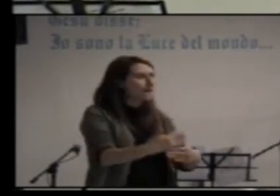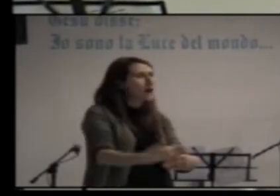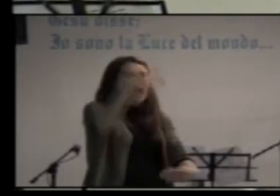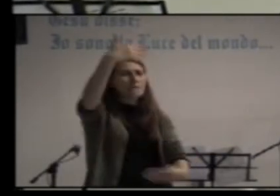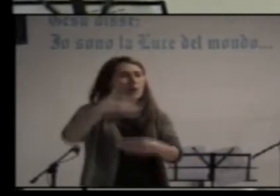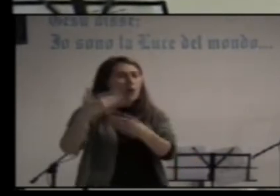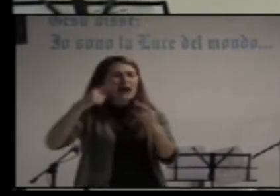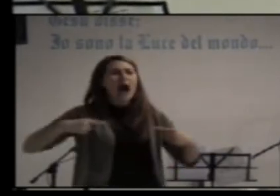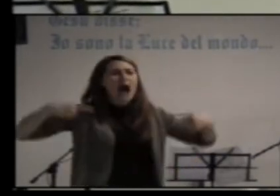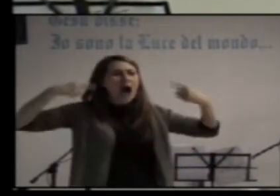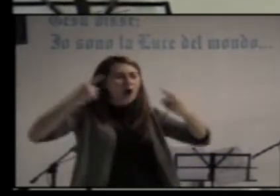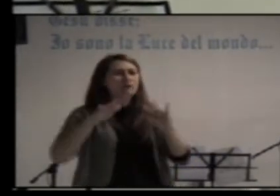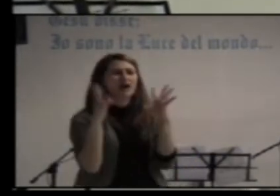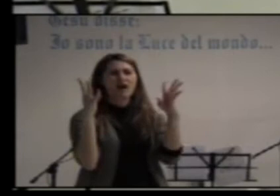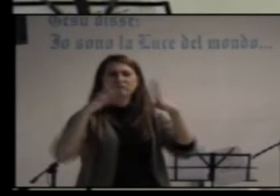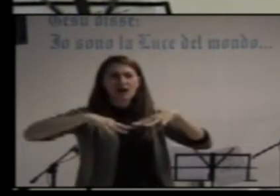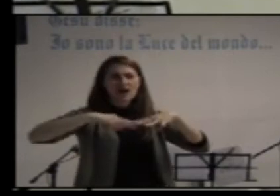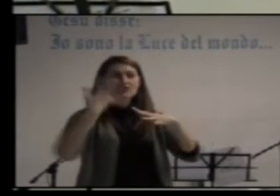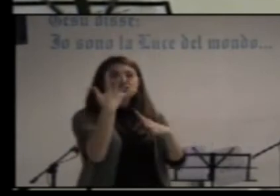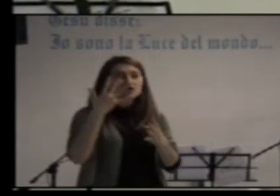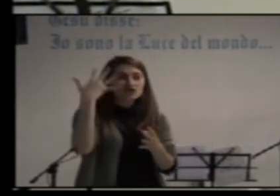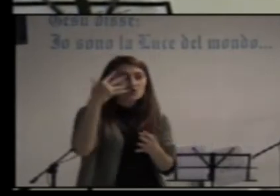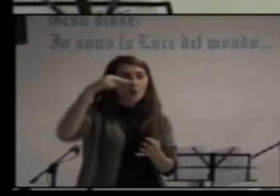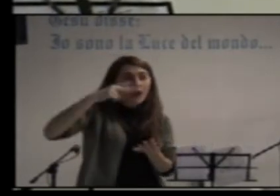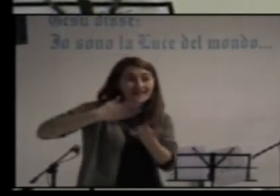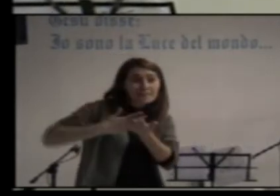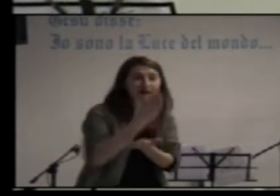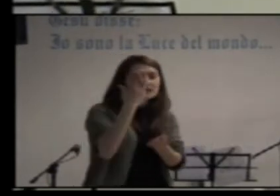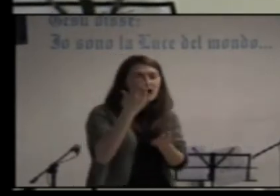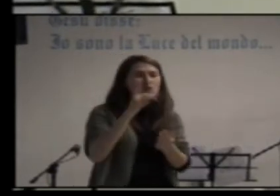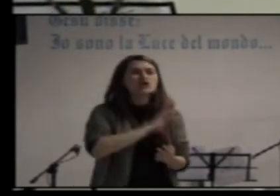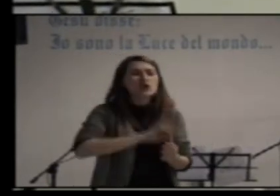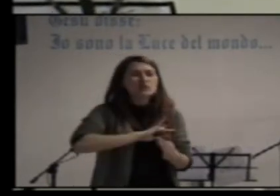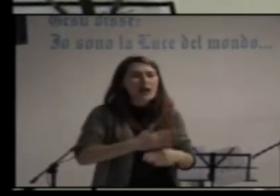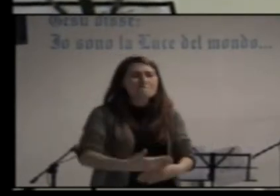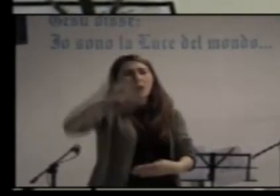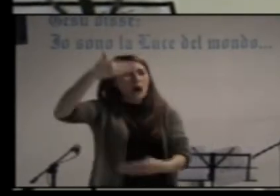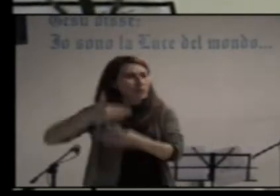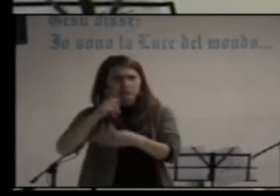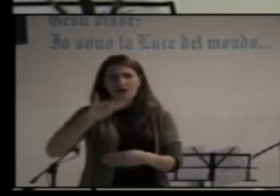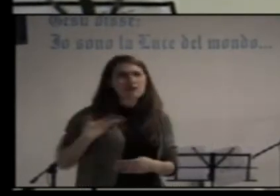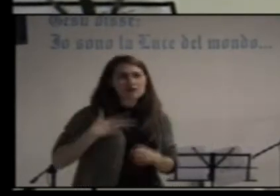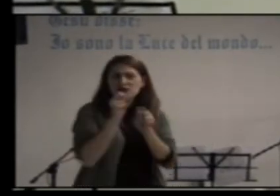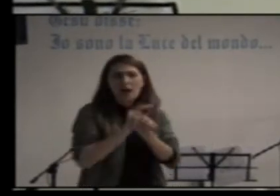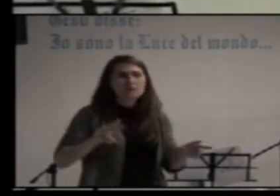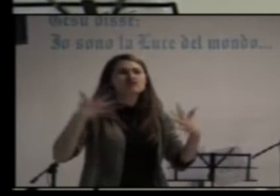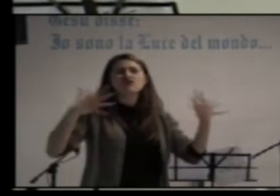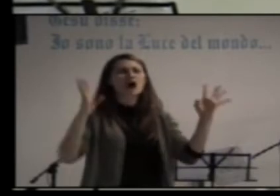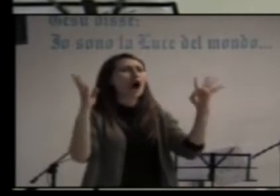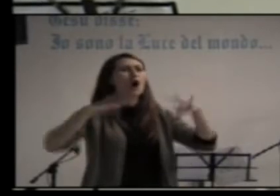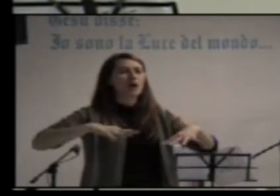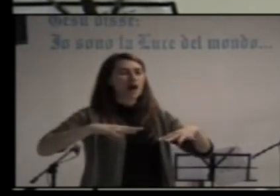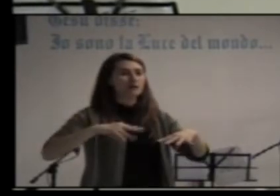E il popolo vive nella povertà, nella miseria e